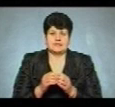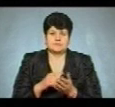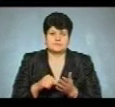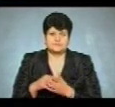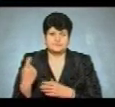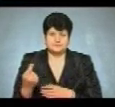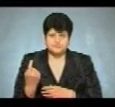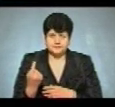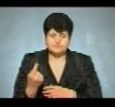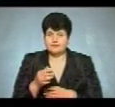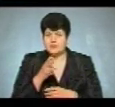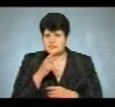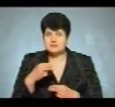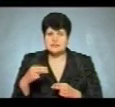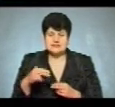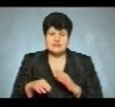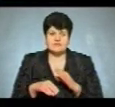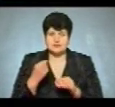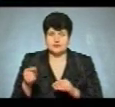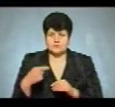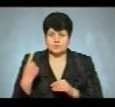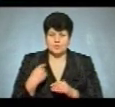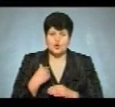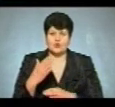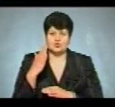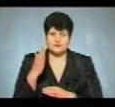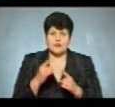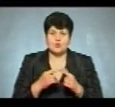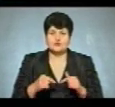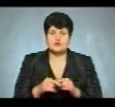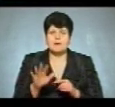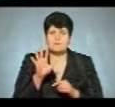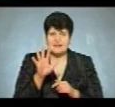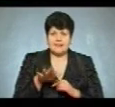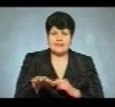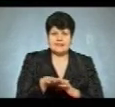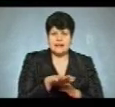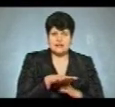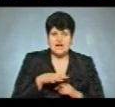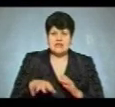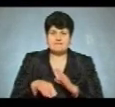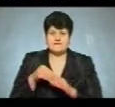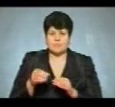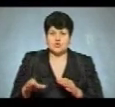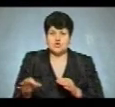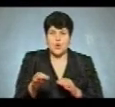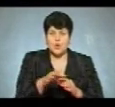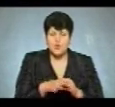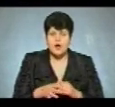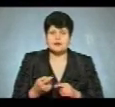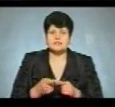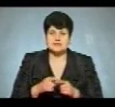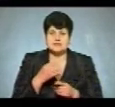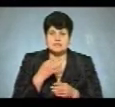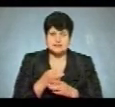області. Під час президентських виборів на Тернопільщині голосування організують у 5 територіальних виборчих округах, повідомив регіональний